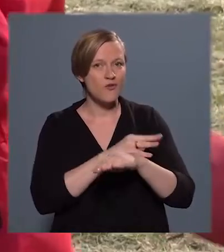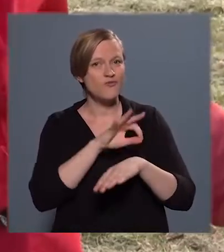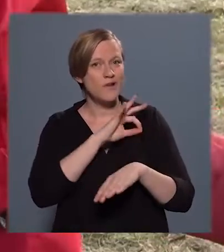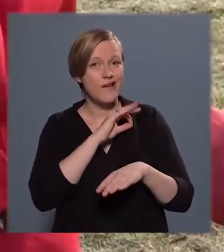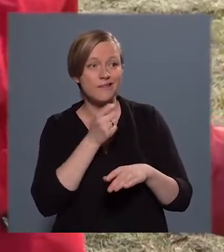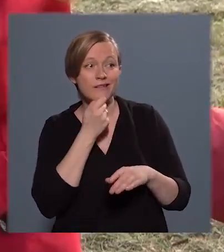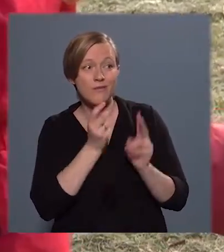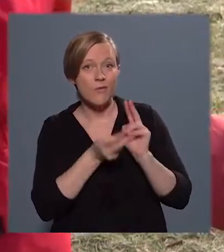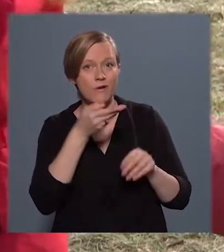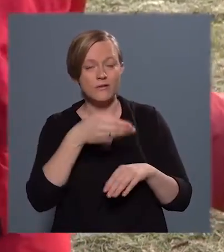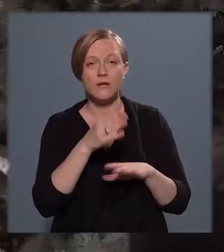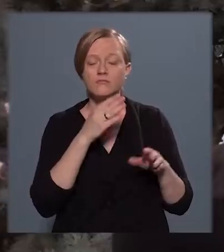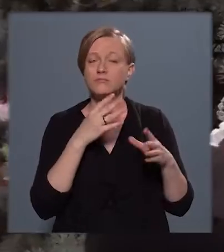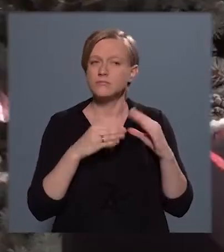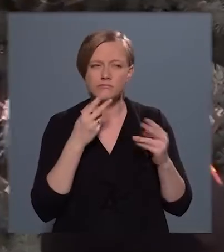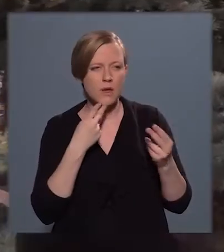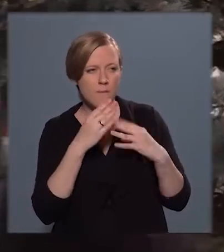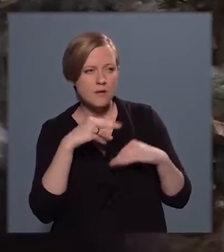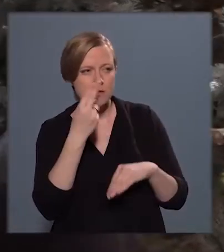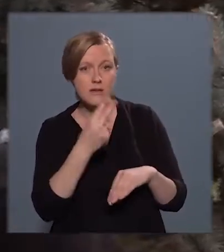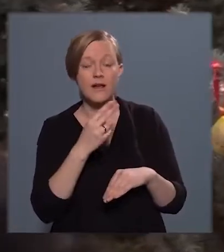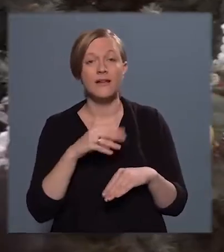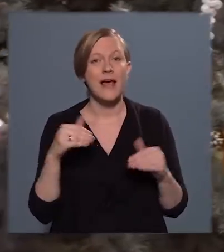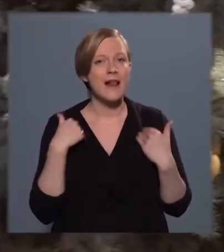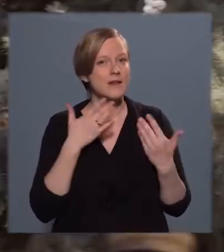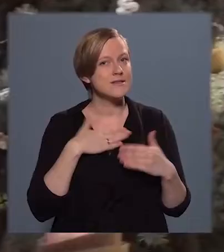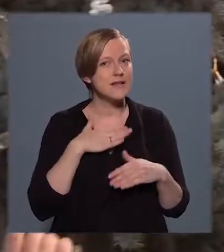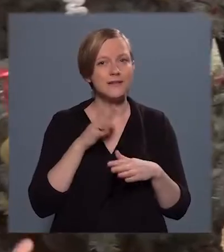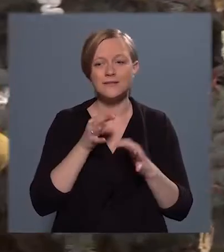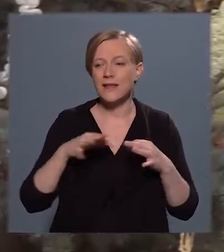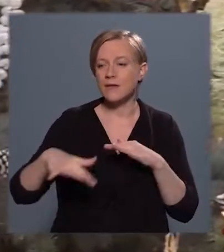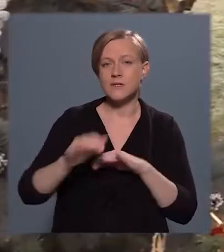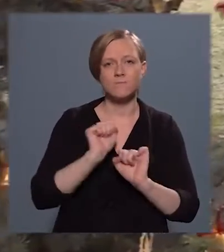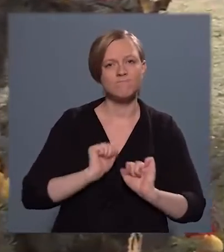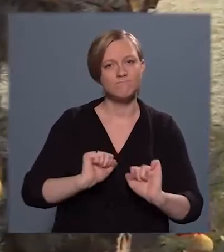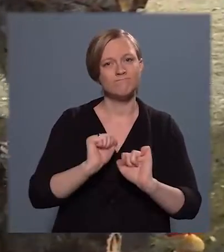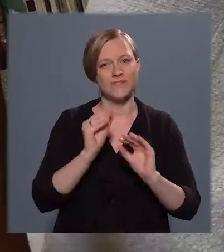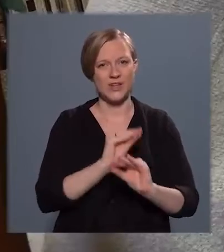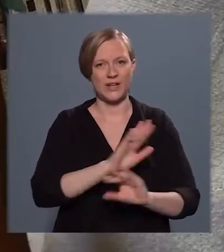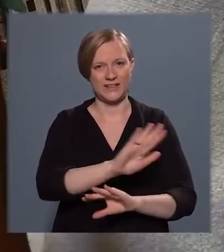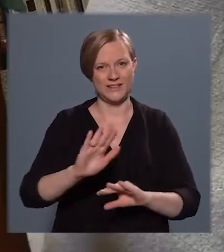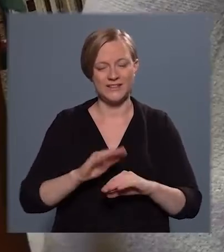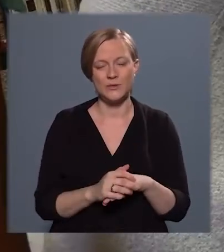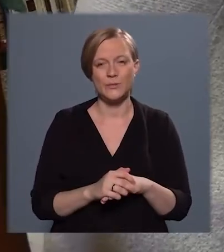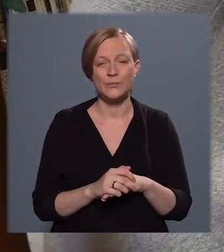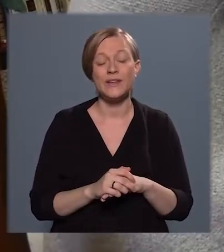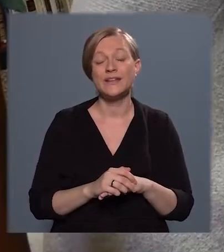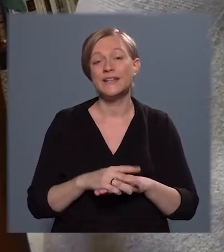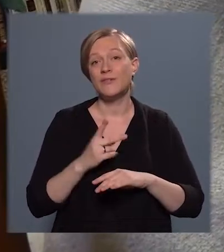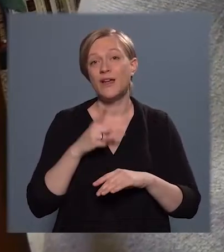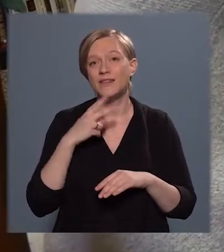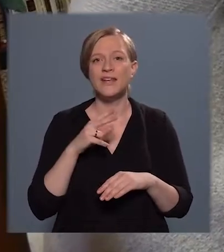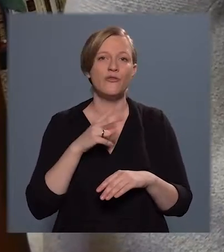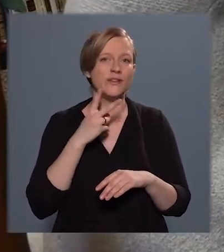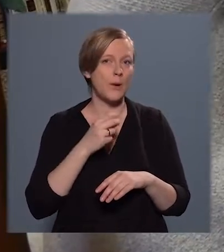és a közvetlen tapasztalat az állatok szeretetére és a természeti környezet megóvására tanítja őket. Iváné Vidra Máriával,